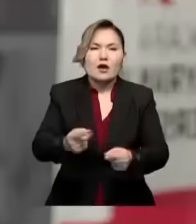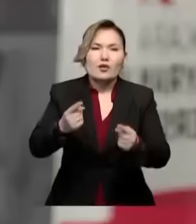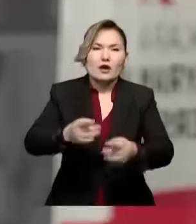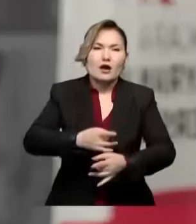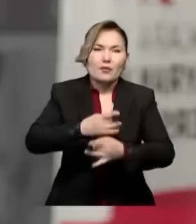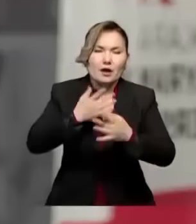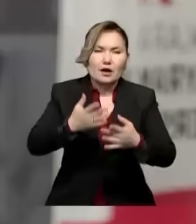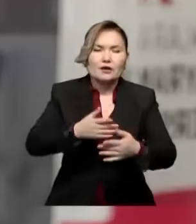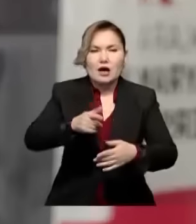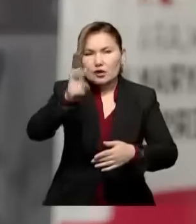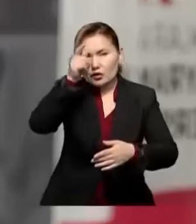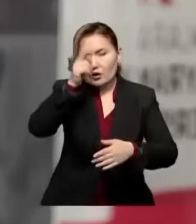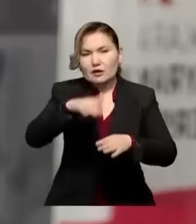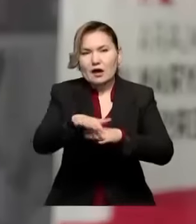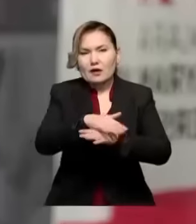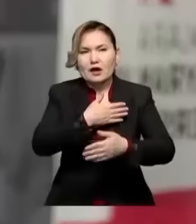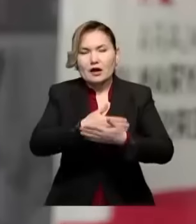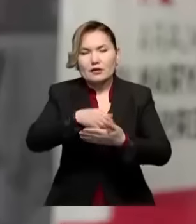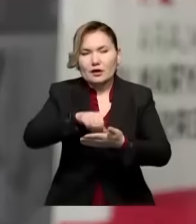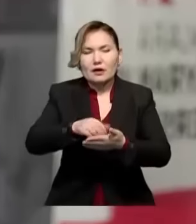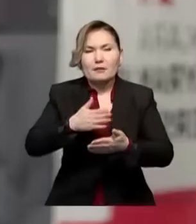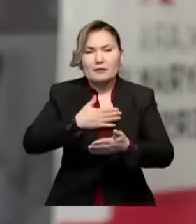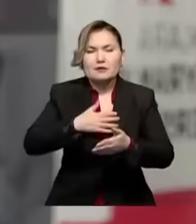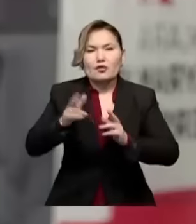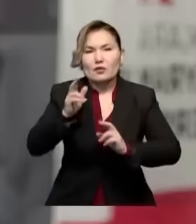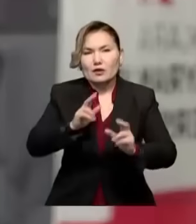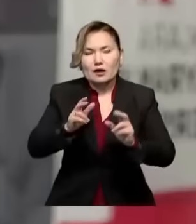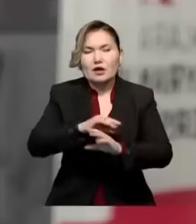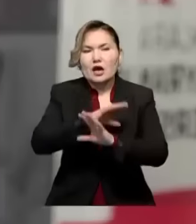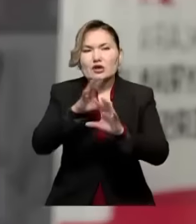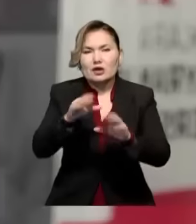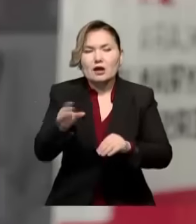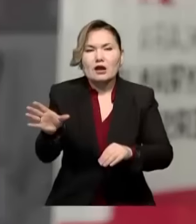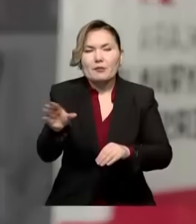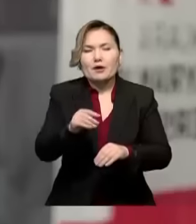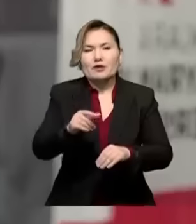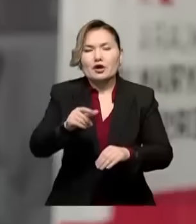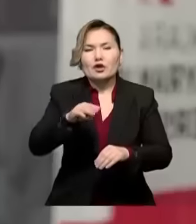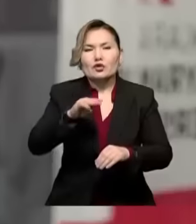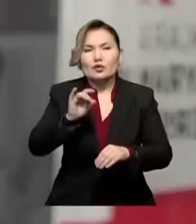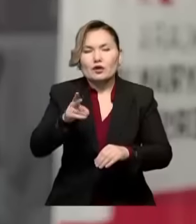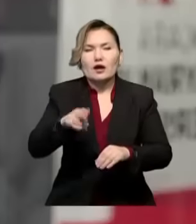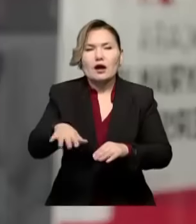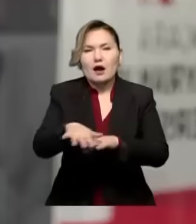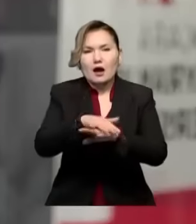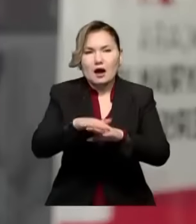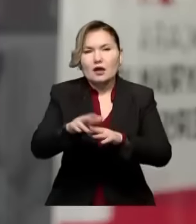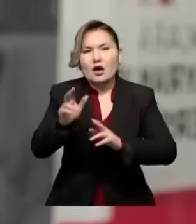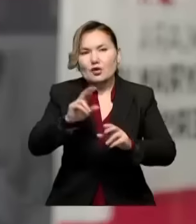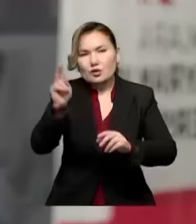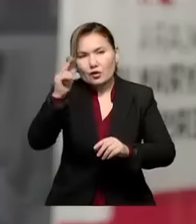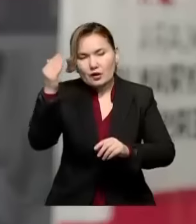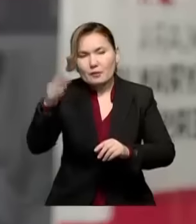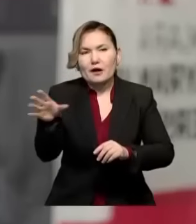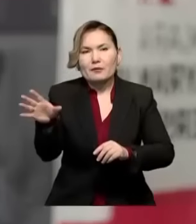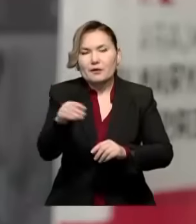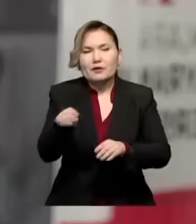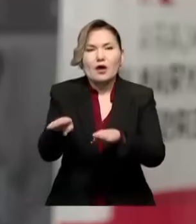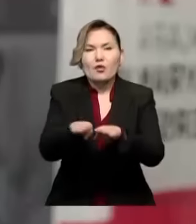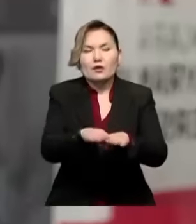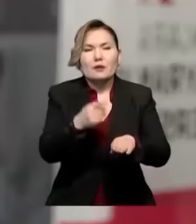тойлануға үлес қосып жатырмыз. Биыл осы өзіміздің университетте жалпы бүкіл түркі халықтарының студенттері оқиды осы жерде, бәріне